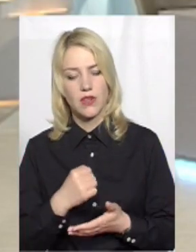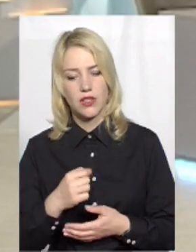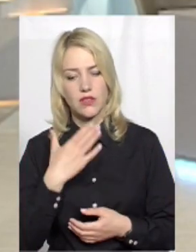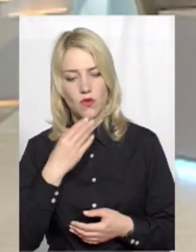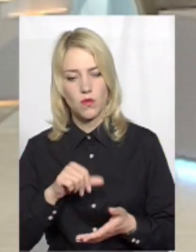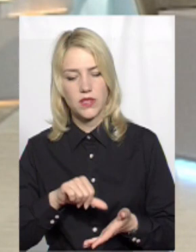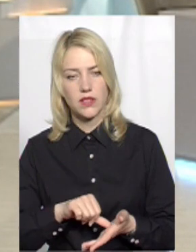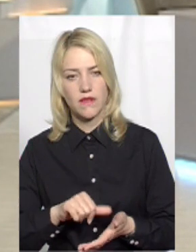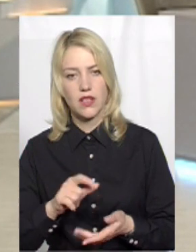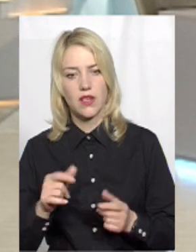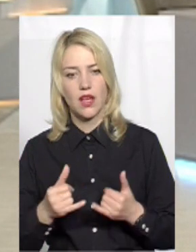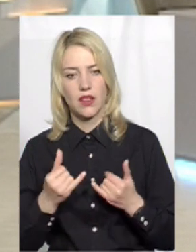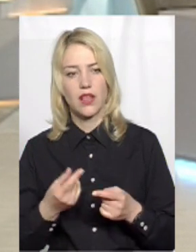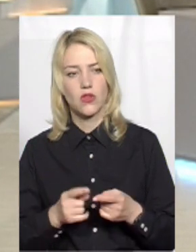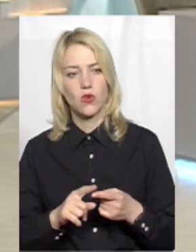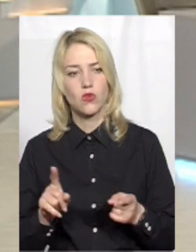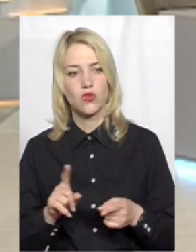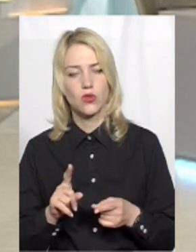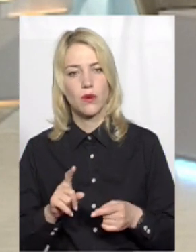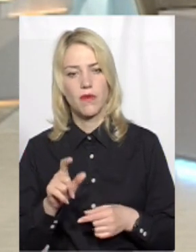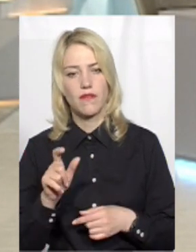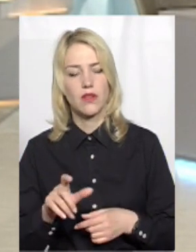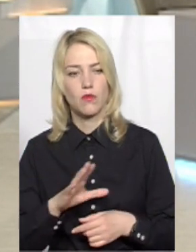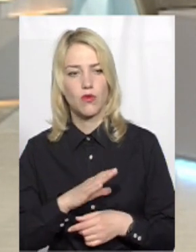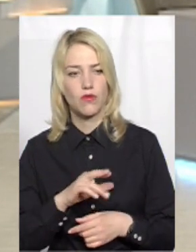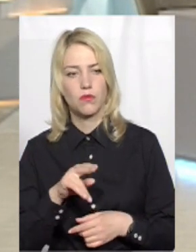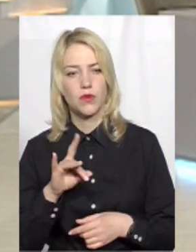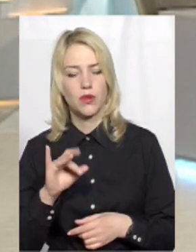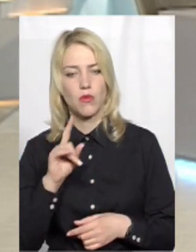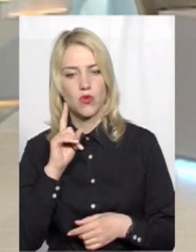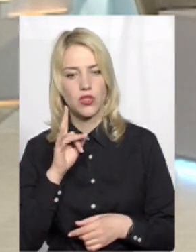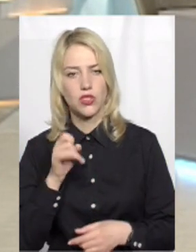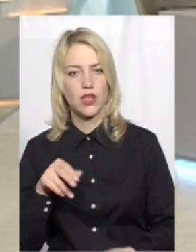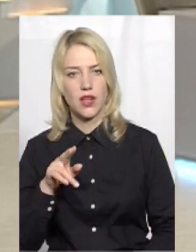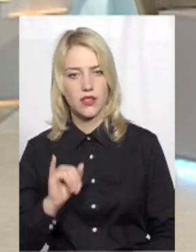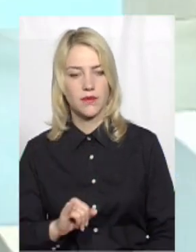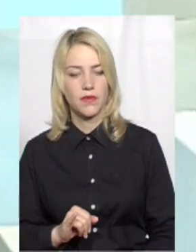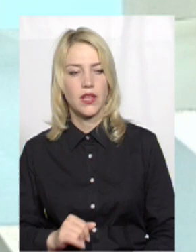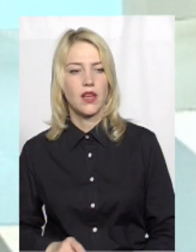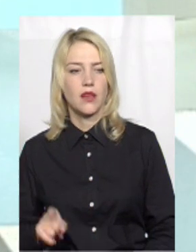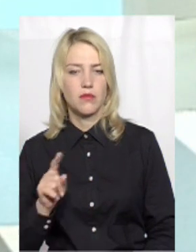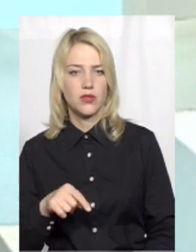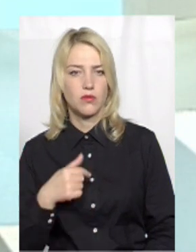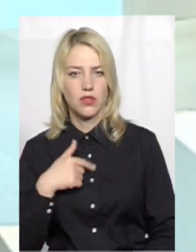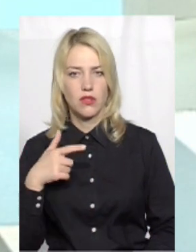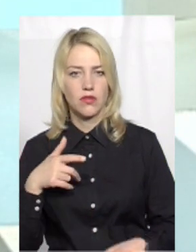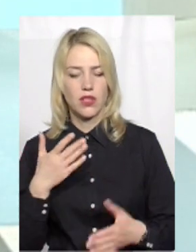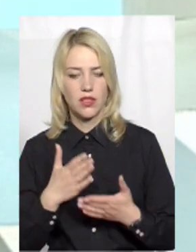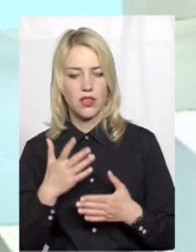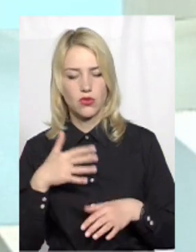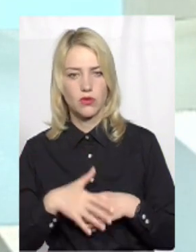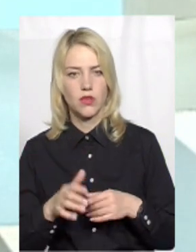представника для того, щоб він був при молодіжній раді. При цьому є розуміння того,